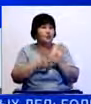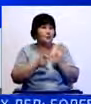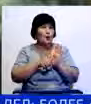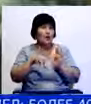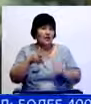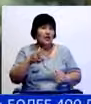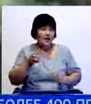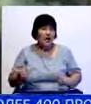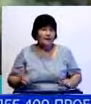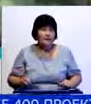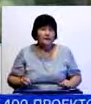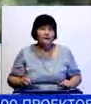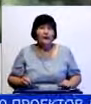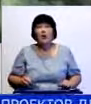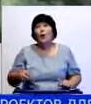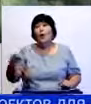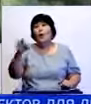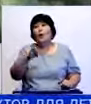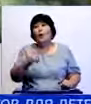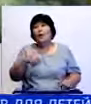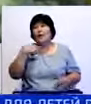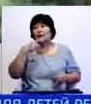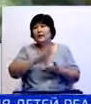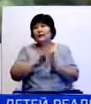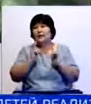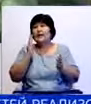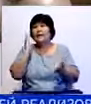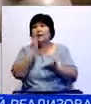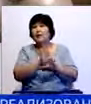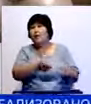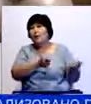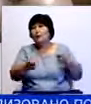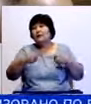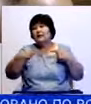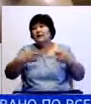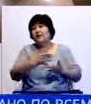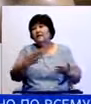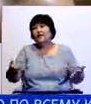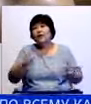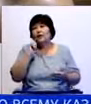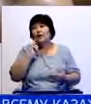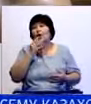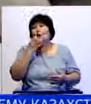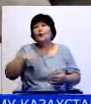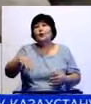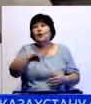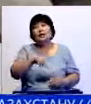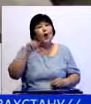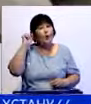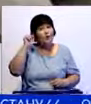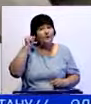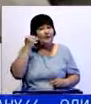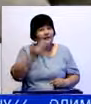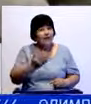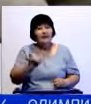тенге. Область заключает соглашение на прямые поставки этих и других видов зелени с южными регионами страны и